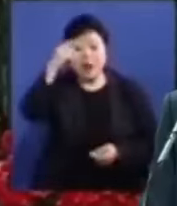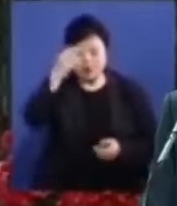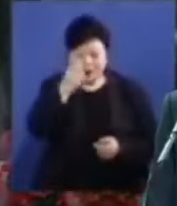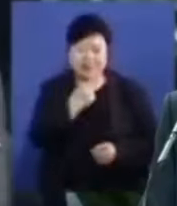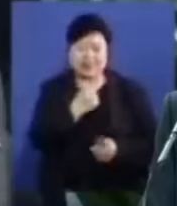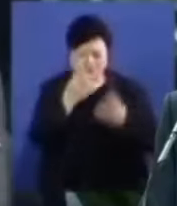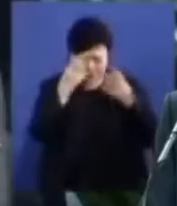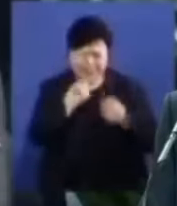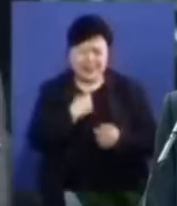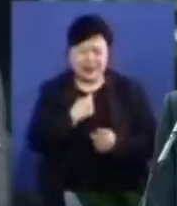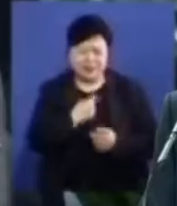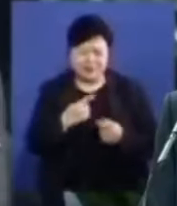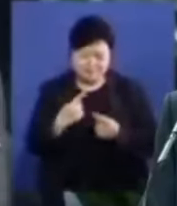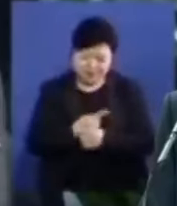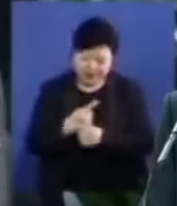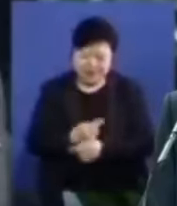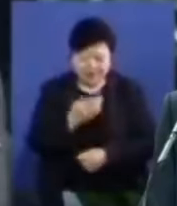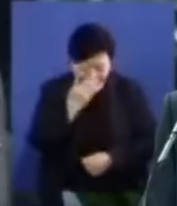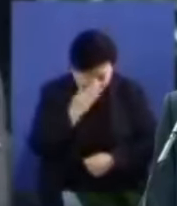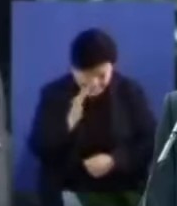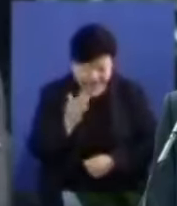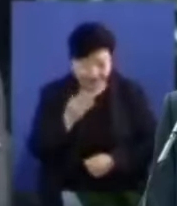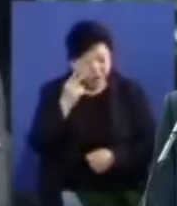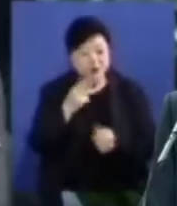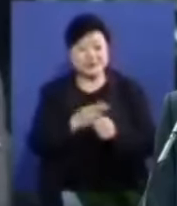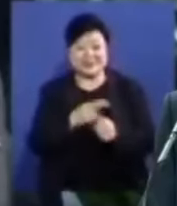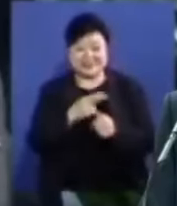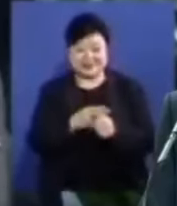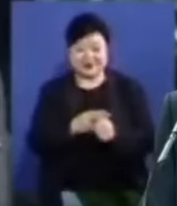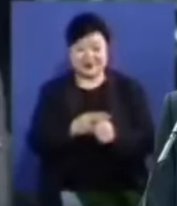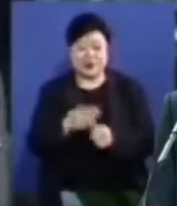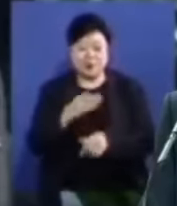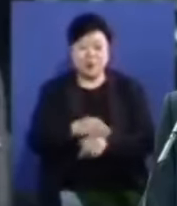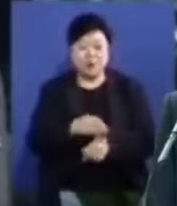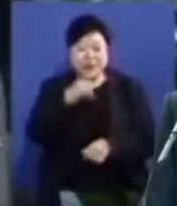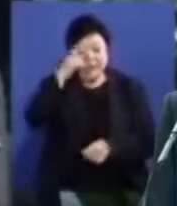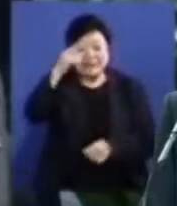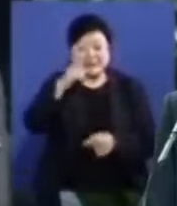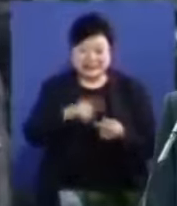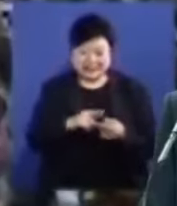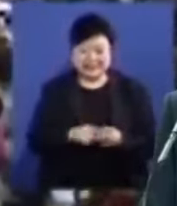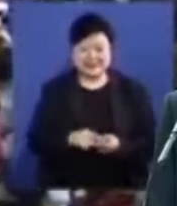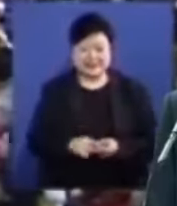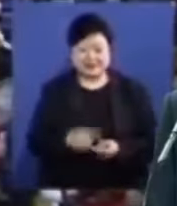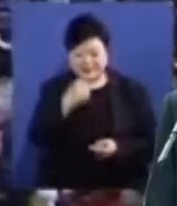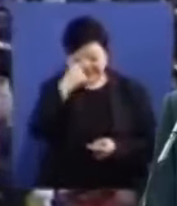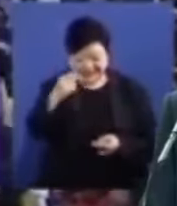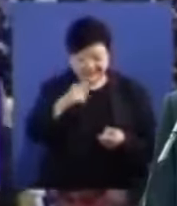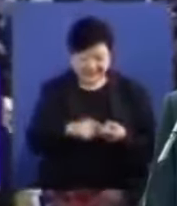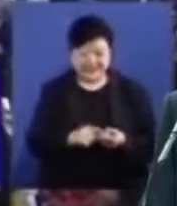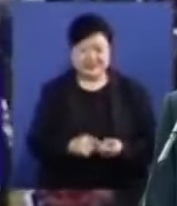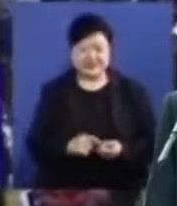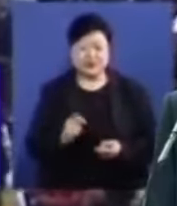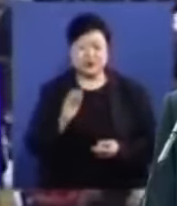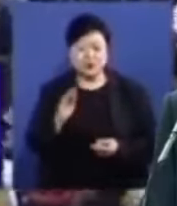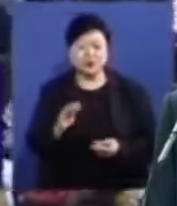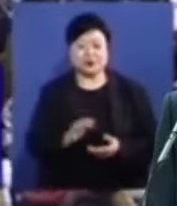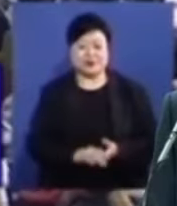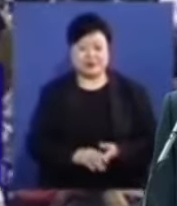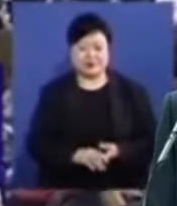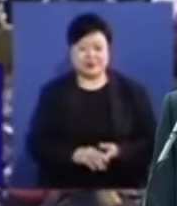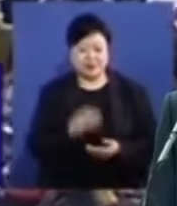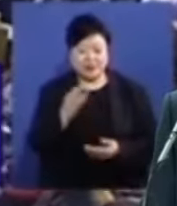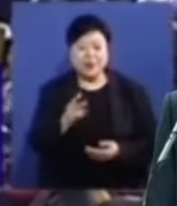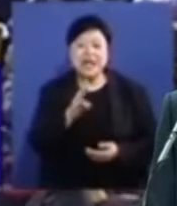고난당하면 깨어지고 겸손하게 되는 것입니다. 바울 선생이 육신의 가시에 대한 말을 했습니다. 고린도후서 12장 7절로 10절에